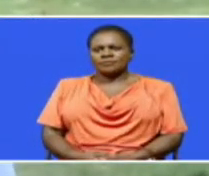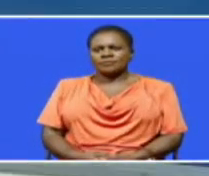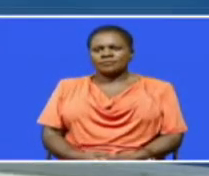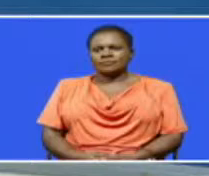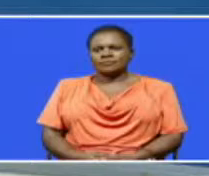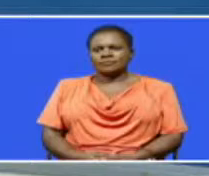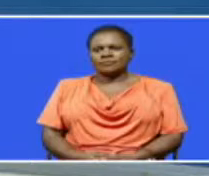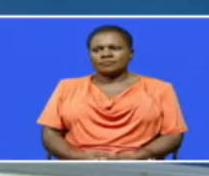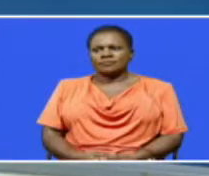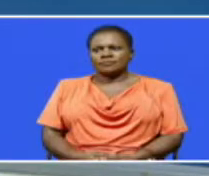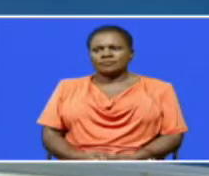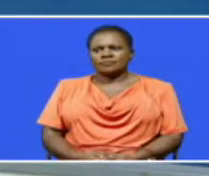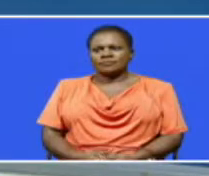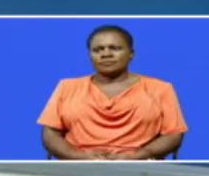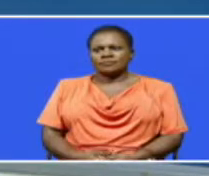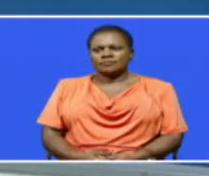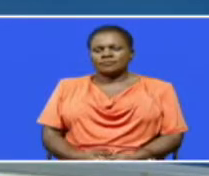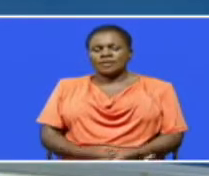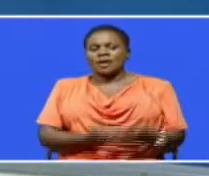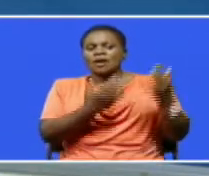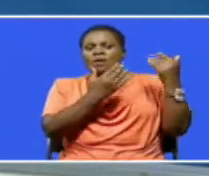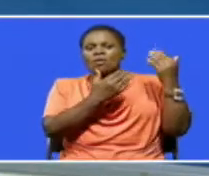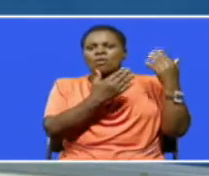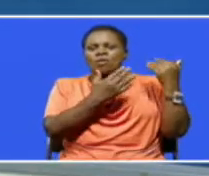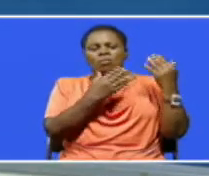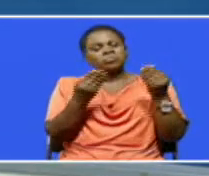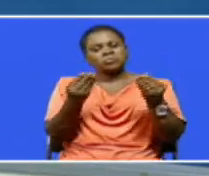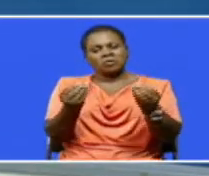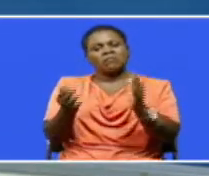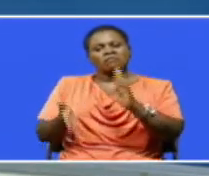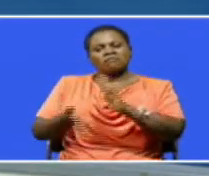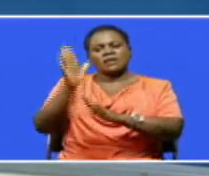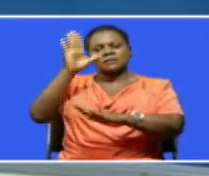Natumai kwamba suluhu ya haraka itapatikana ili